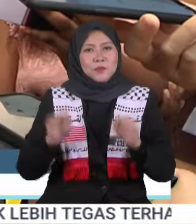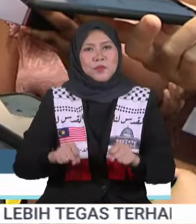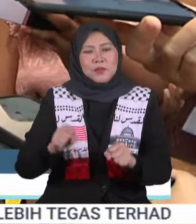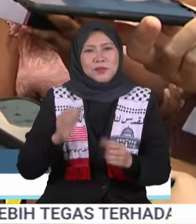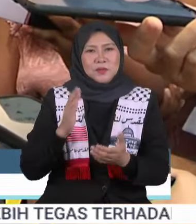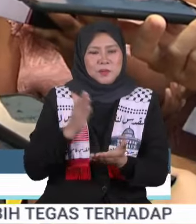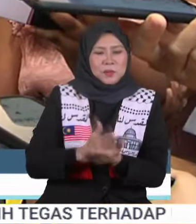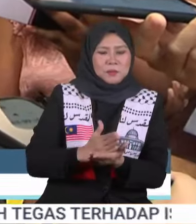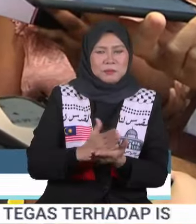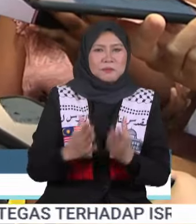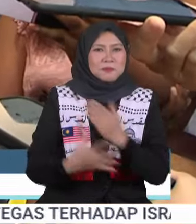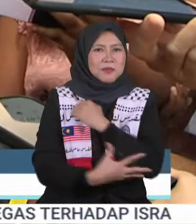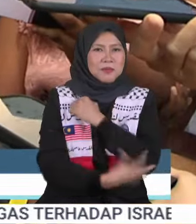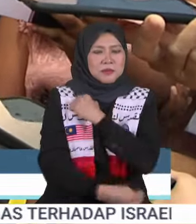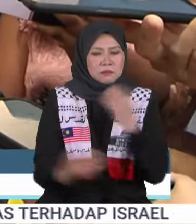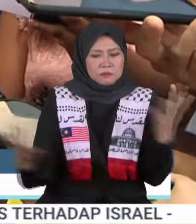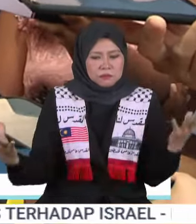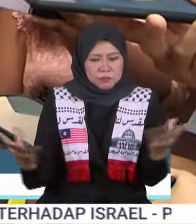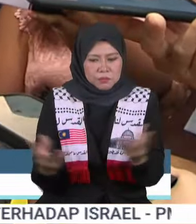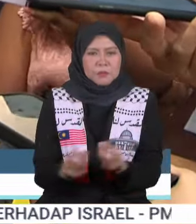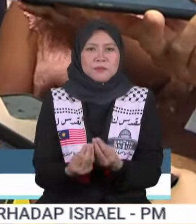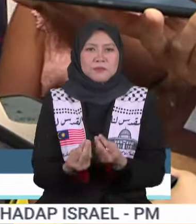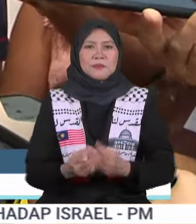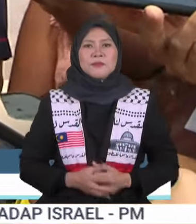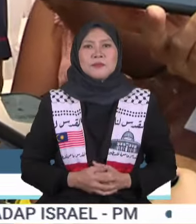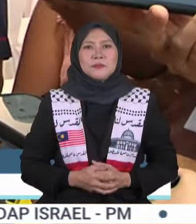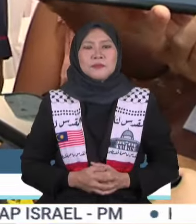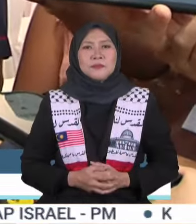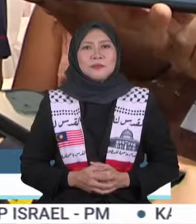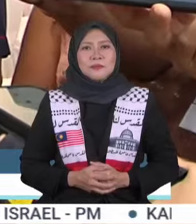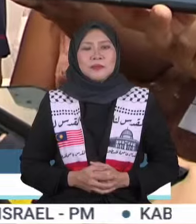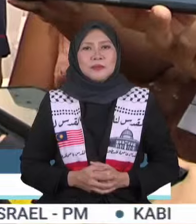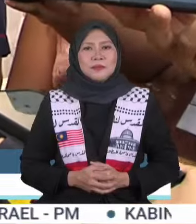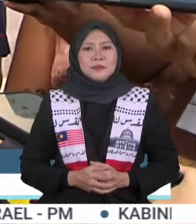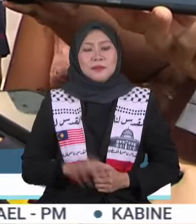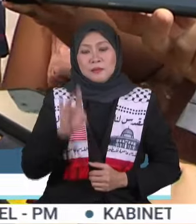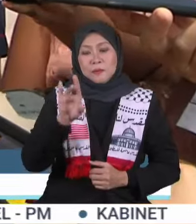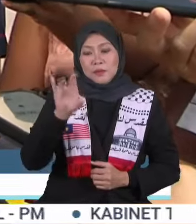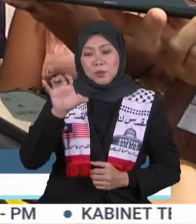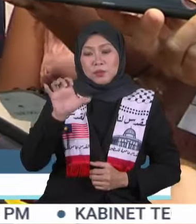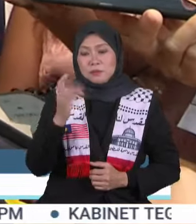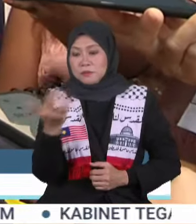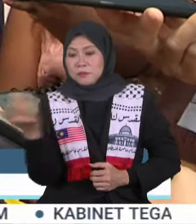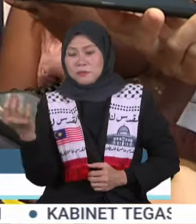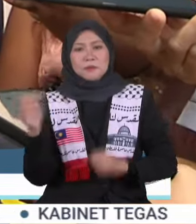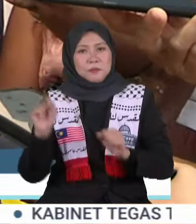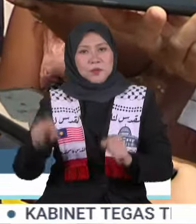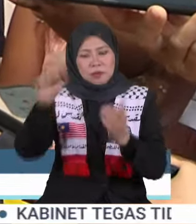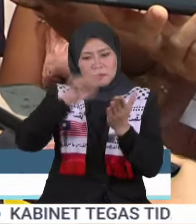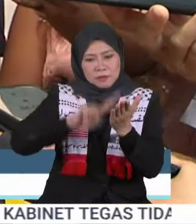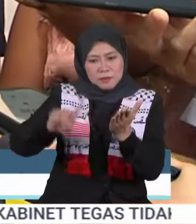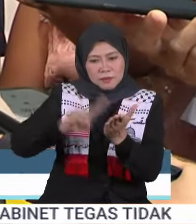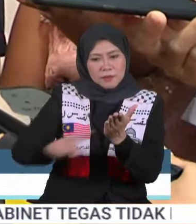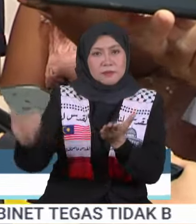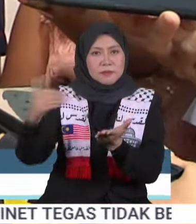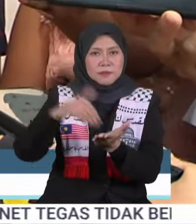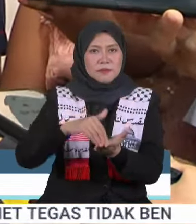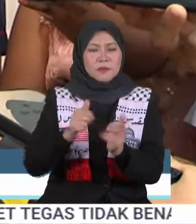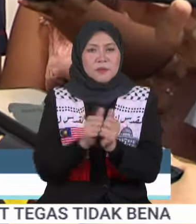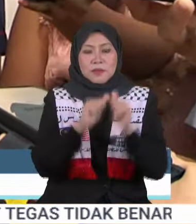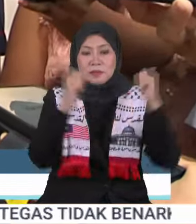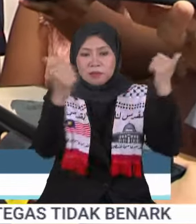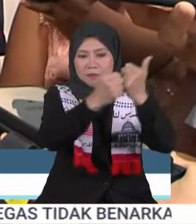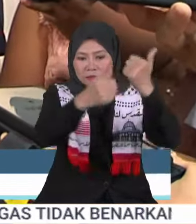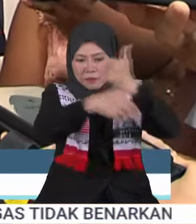hapuskan miskin tegar itu. Daripada 600 lebih itu, kita melakukan semak silang semula dengan beberapa